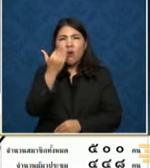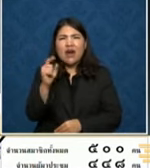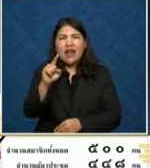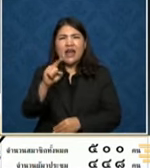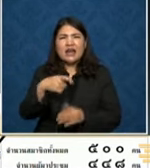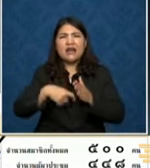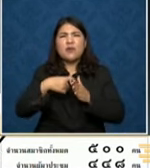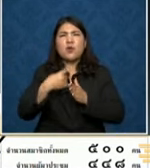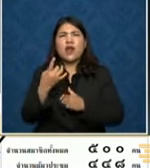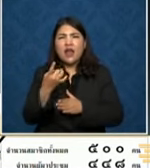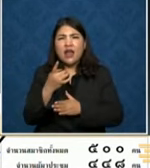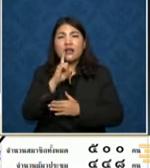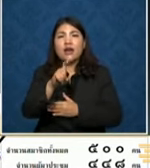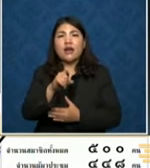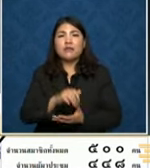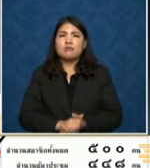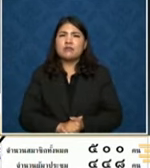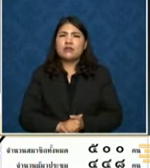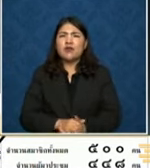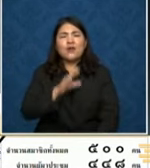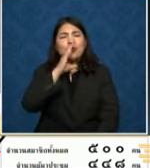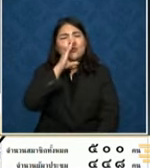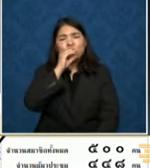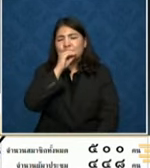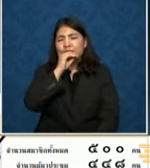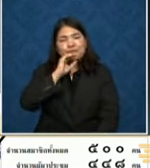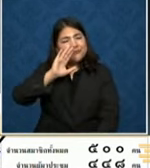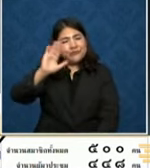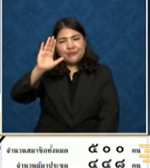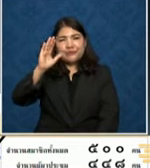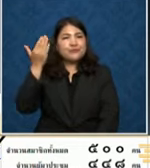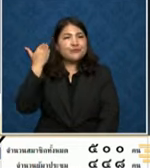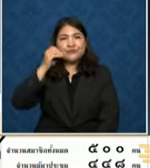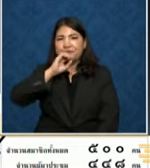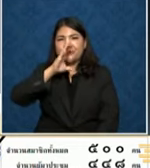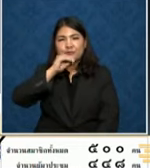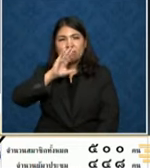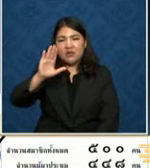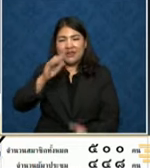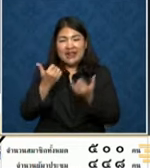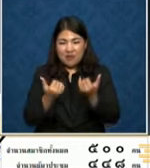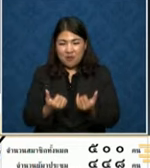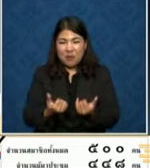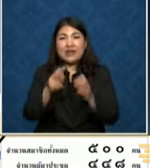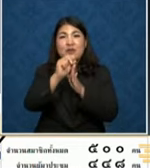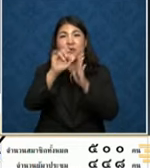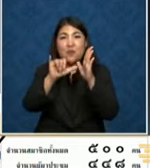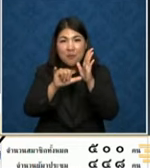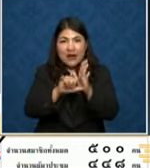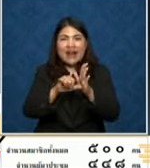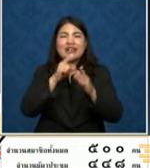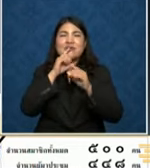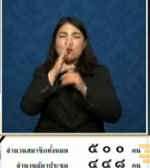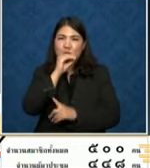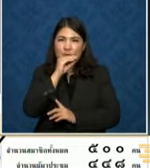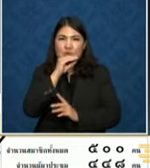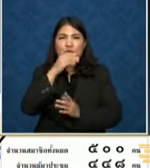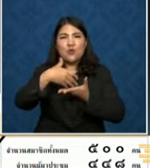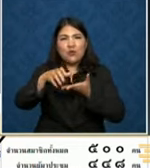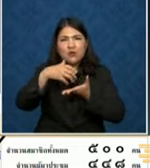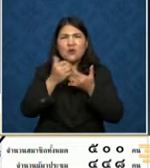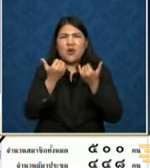ครับไม่ต้องพูดถึงในเรื่องที่ผ่านมาแต่ผมจะพูดถึงวันนโยบายที่ผมกล่าวนำสักครู่ว่ามันม